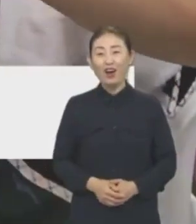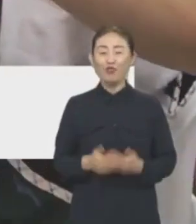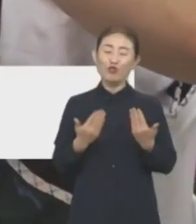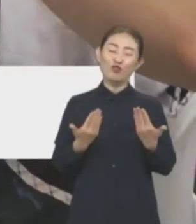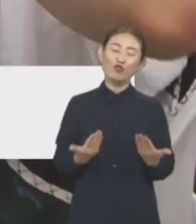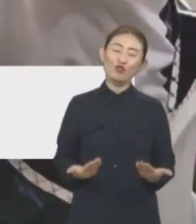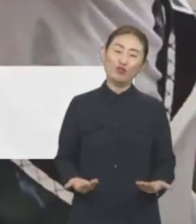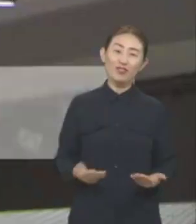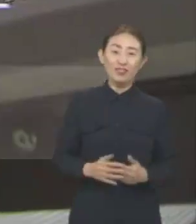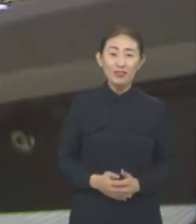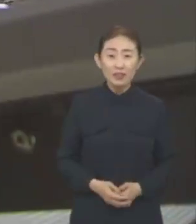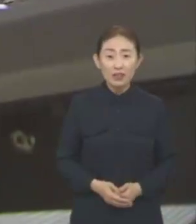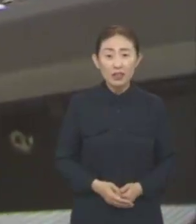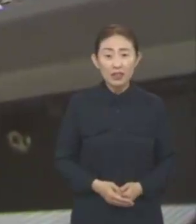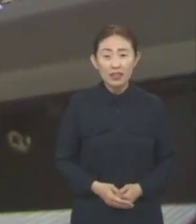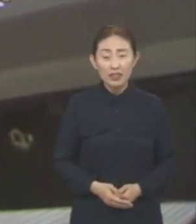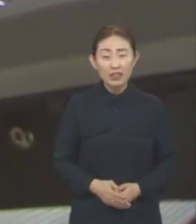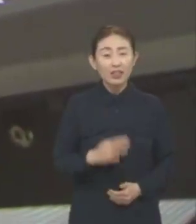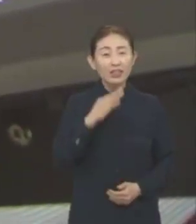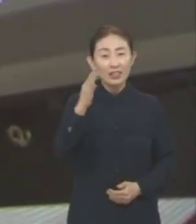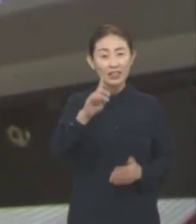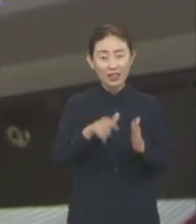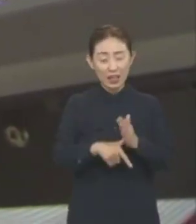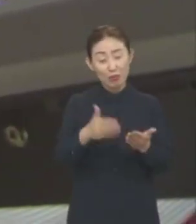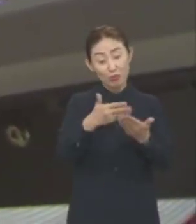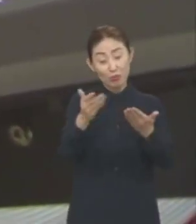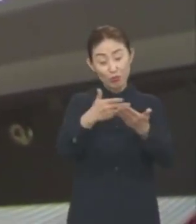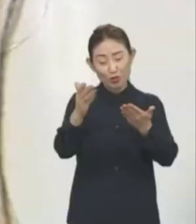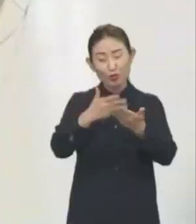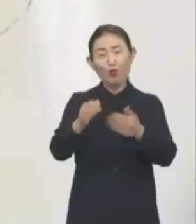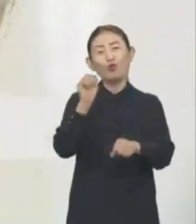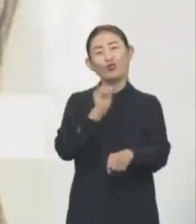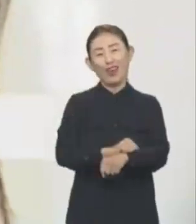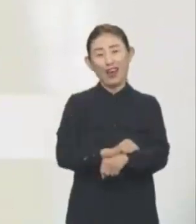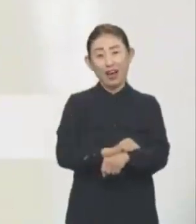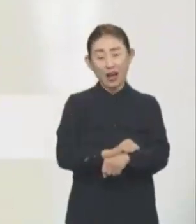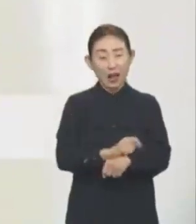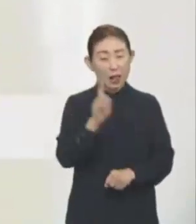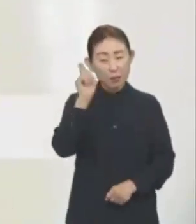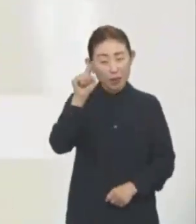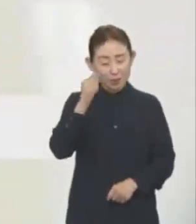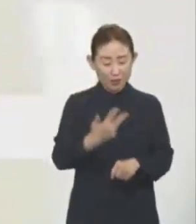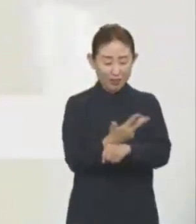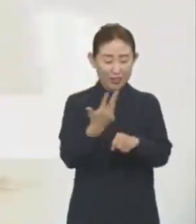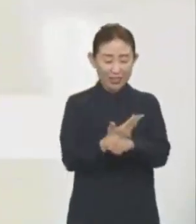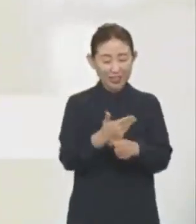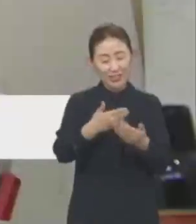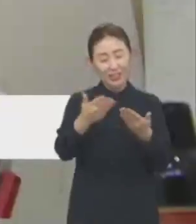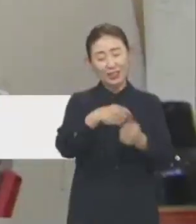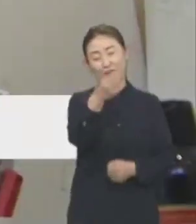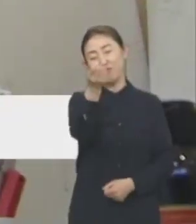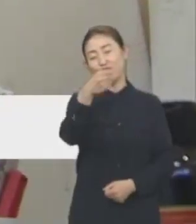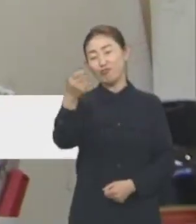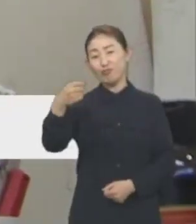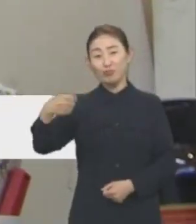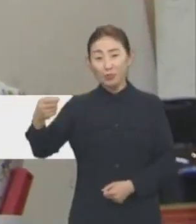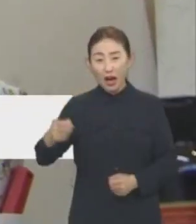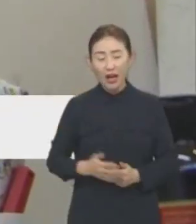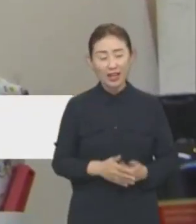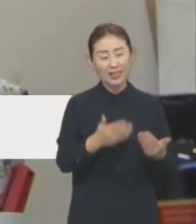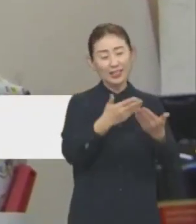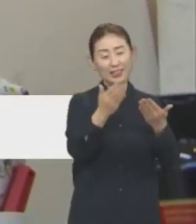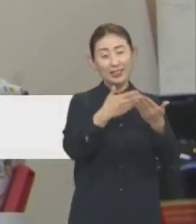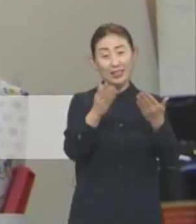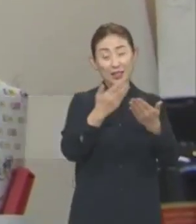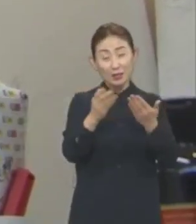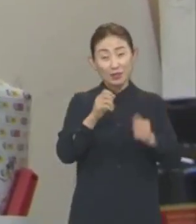휴식하기도 하고. 4살 때부터 미술에 재능을 나타내 매일 8시간씩 그림을 그리는 지우 씨는 그림과